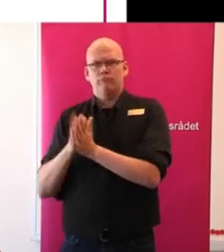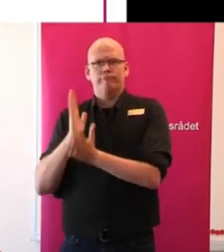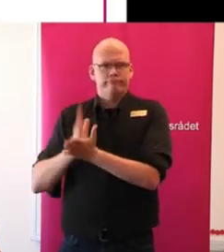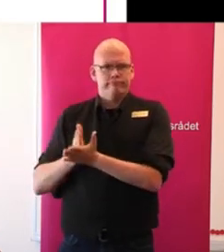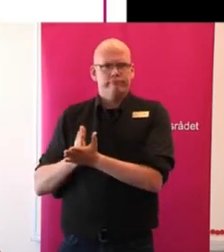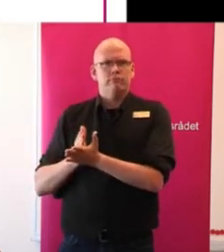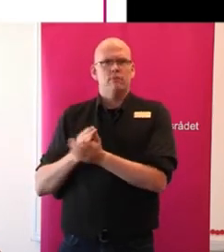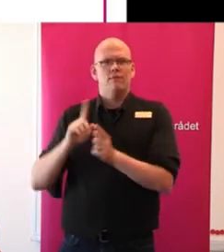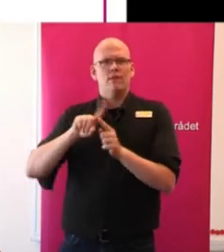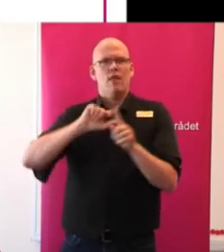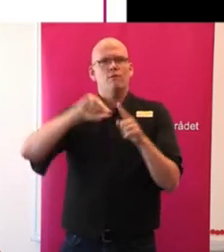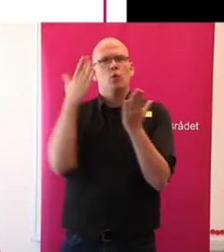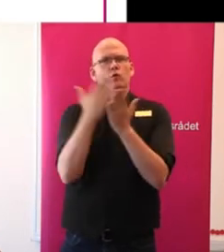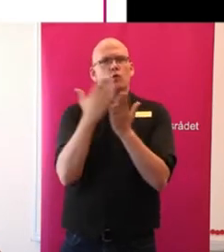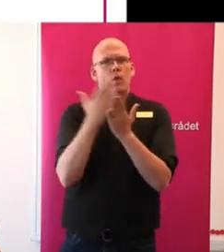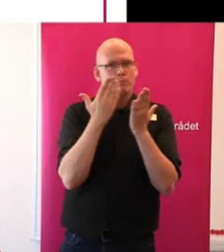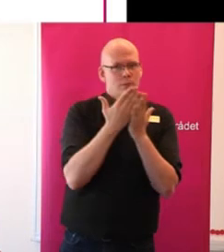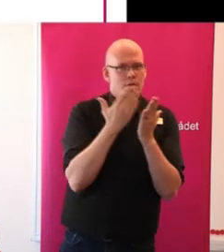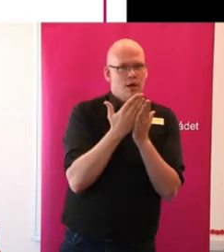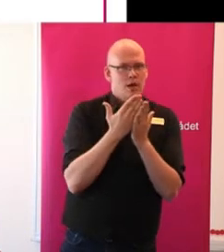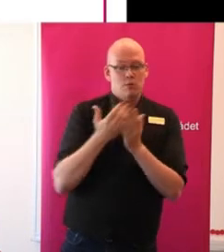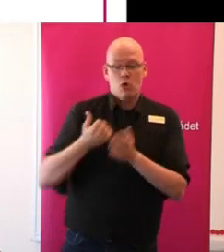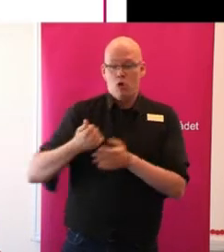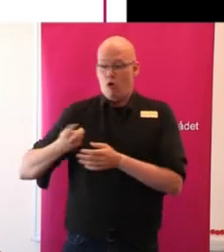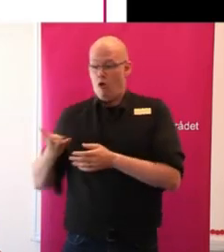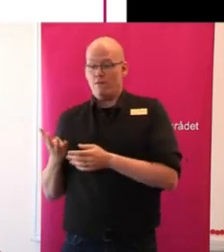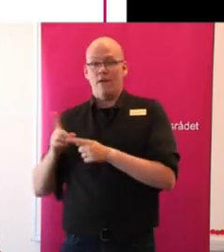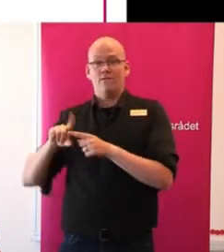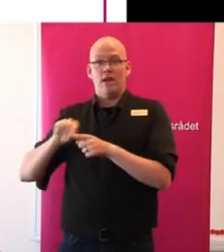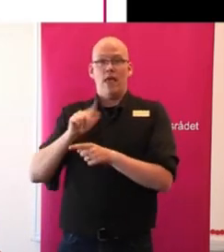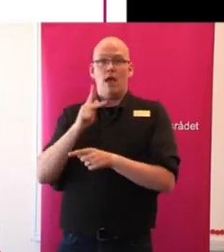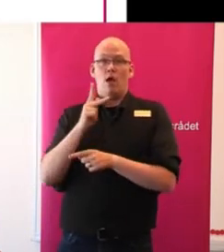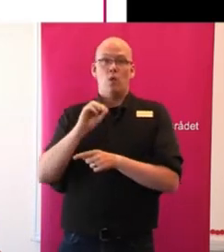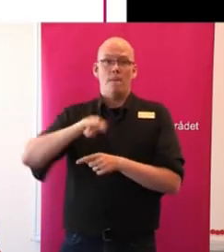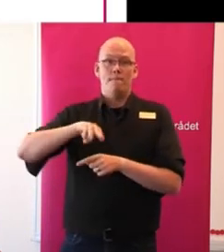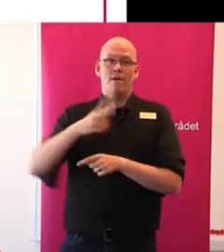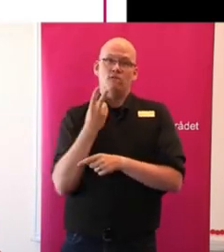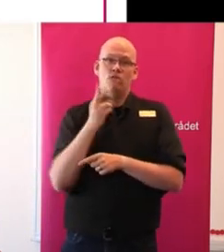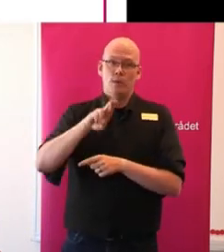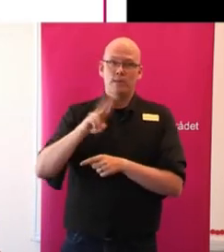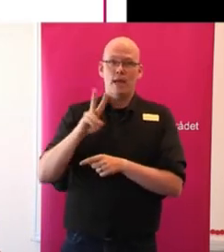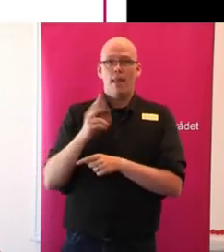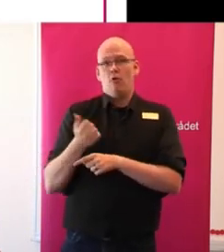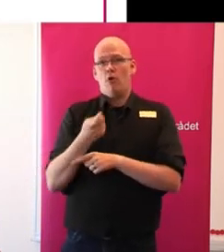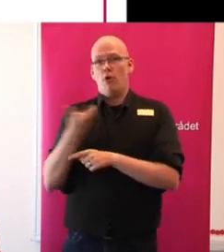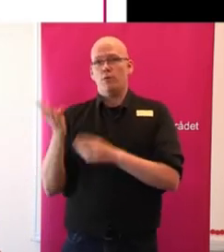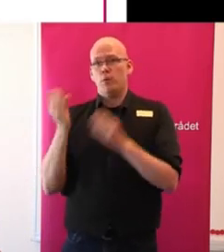valt folkhögskola och de andra komvux eller övrig utbildning.